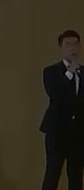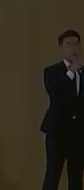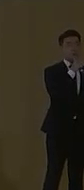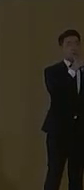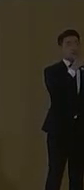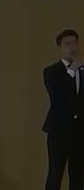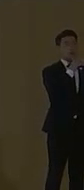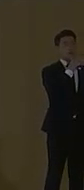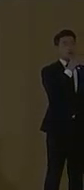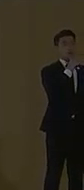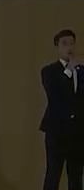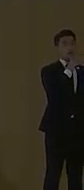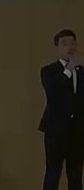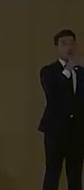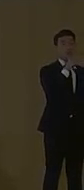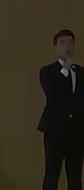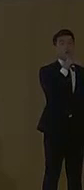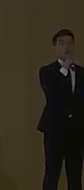원해요.